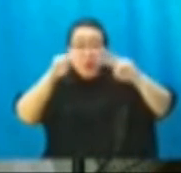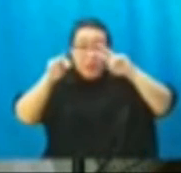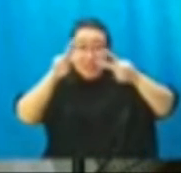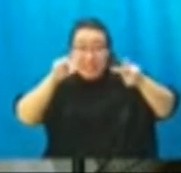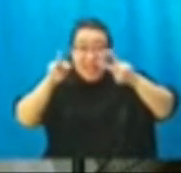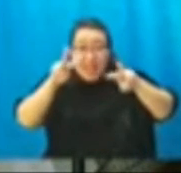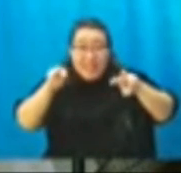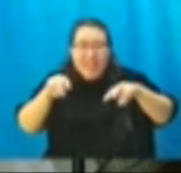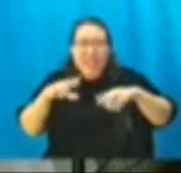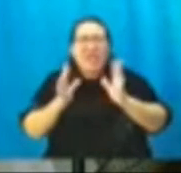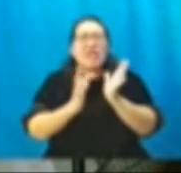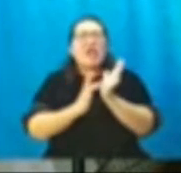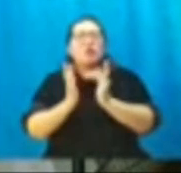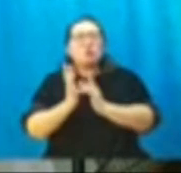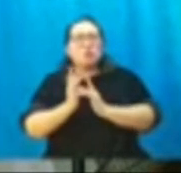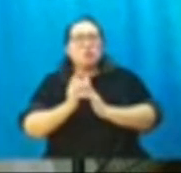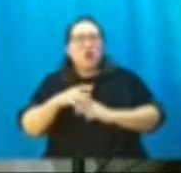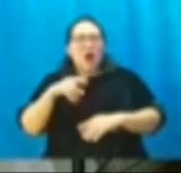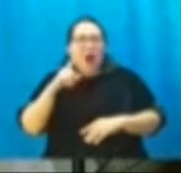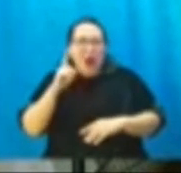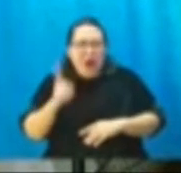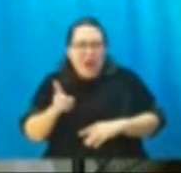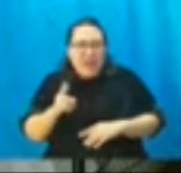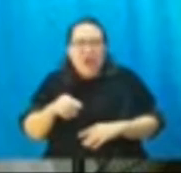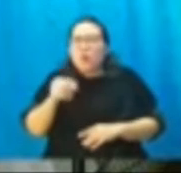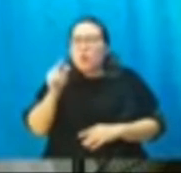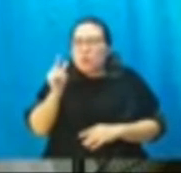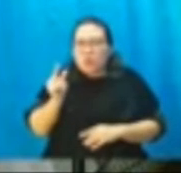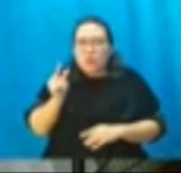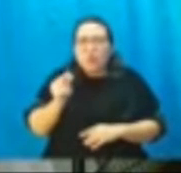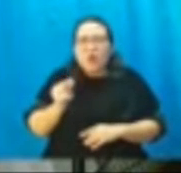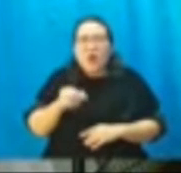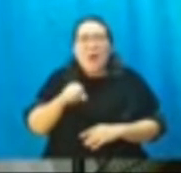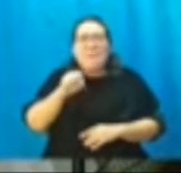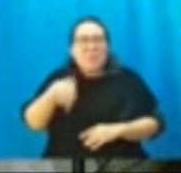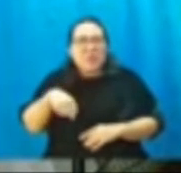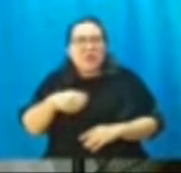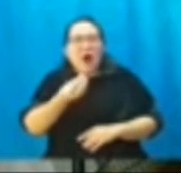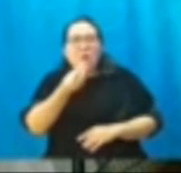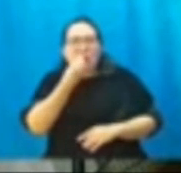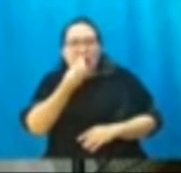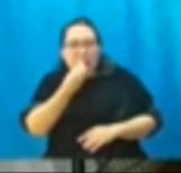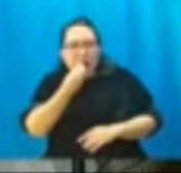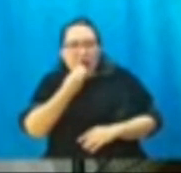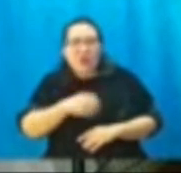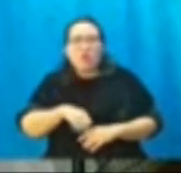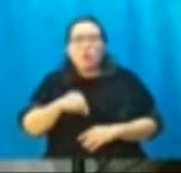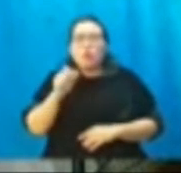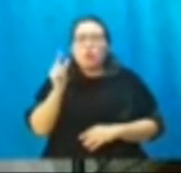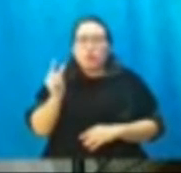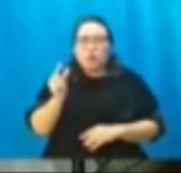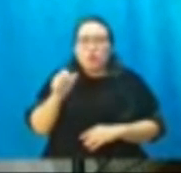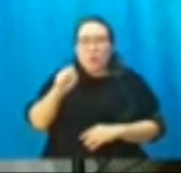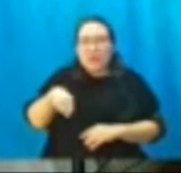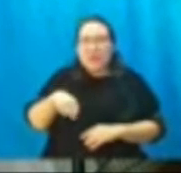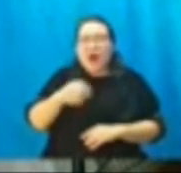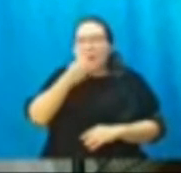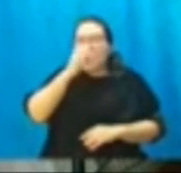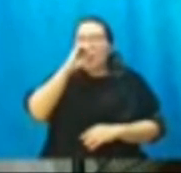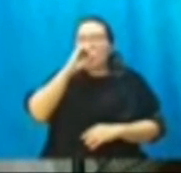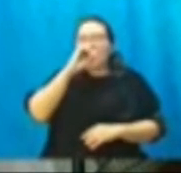enak Hai makan gratis Bisa tambah tidak usah kerja lagi yang